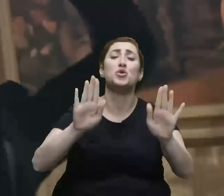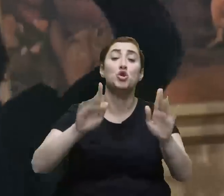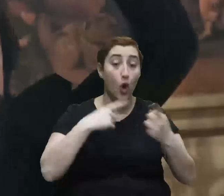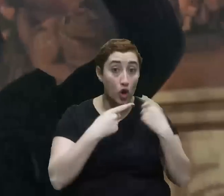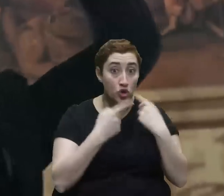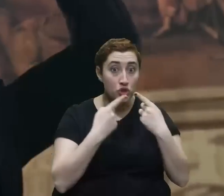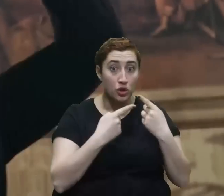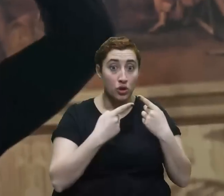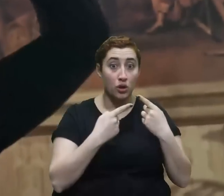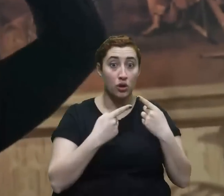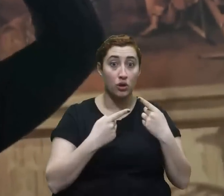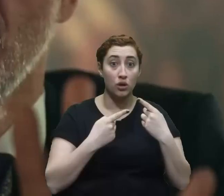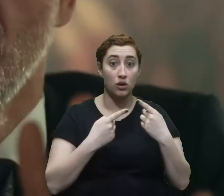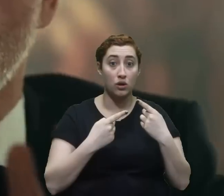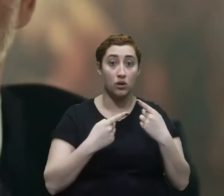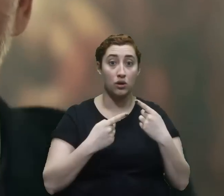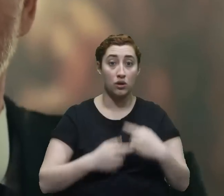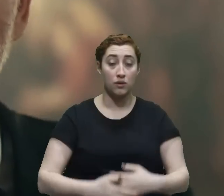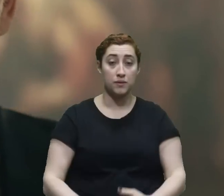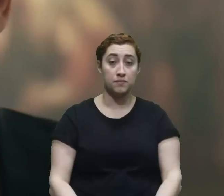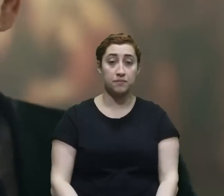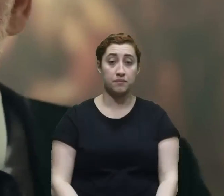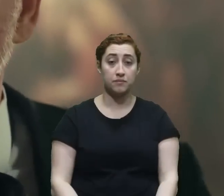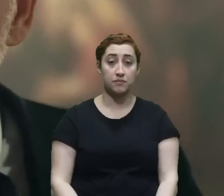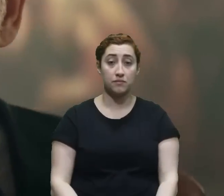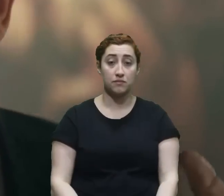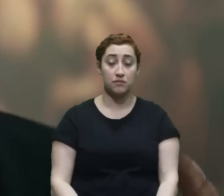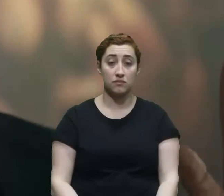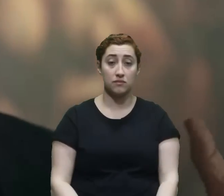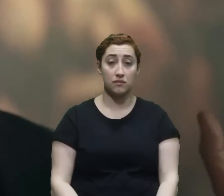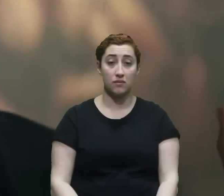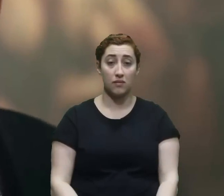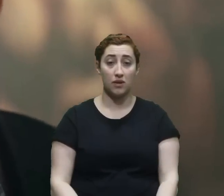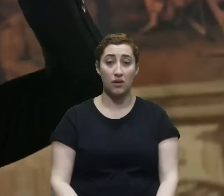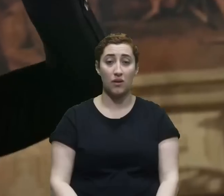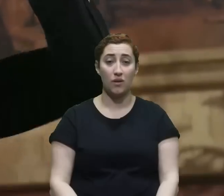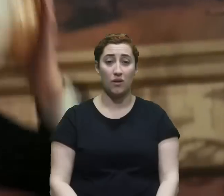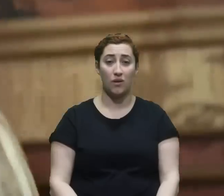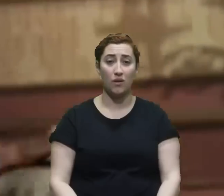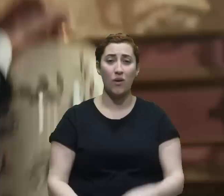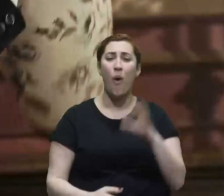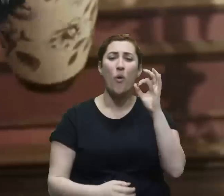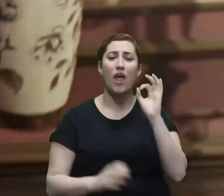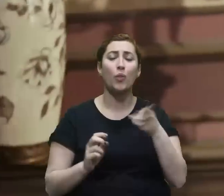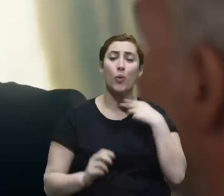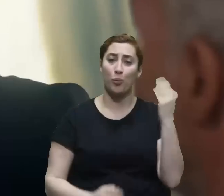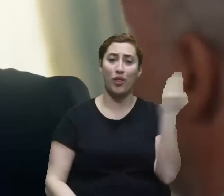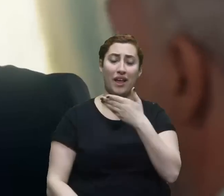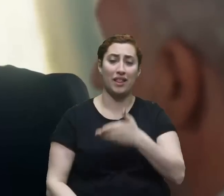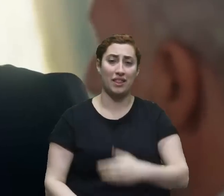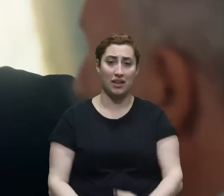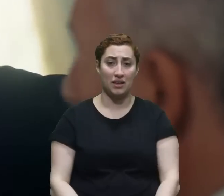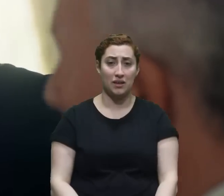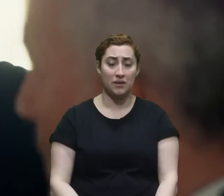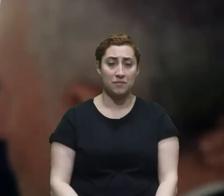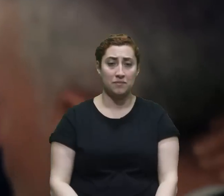Dur. Konuş! Vazoyu yatay halde başının üzerinde tutuyor. Orient kulübe gitti. Ali vazoyu